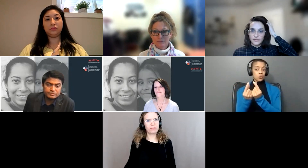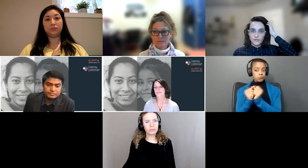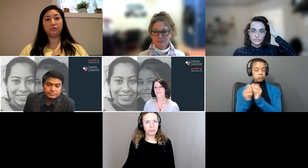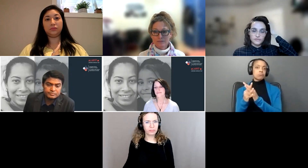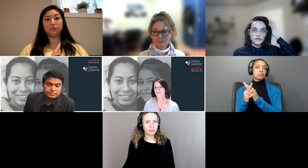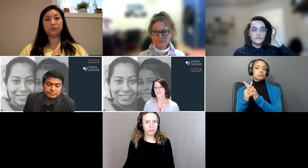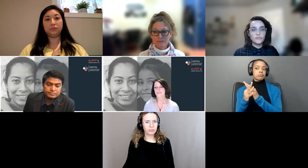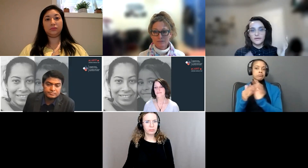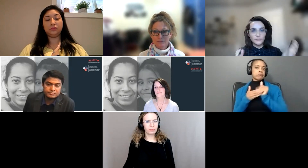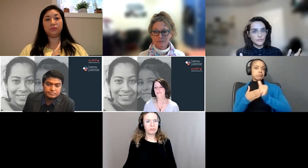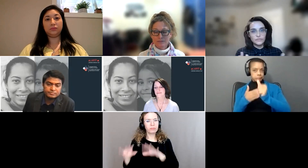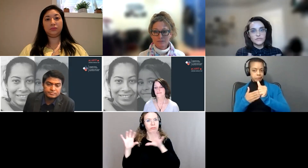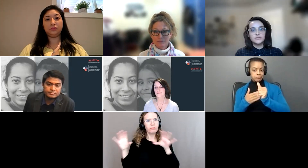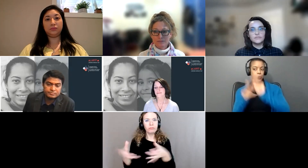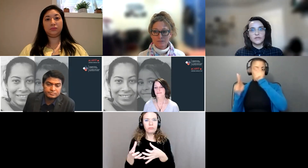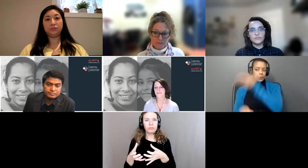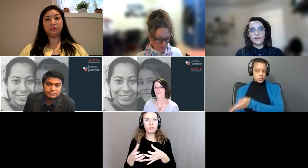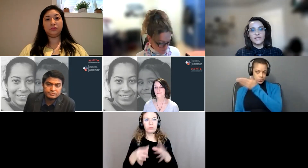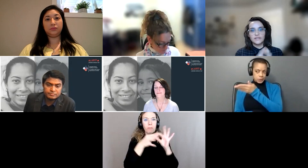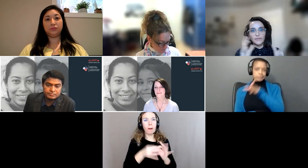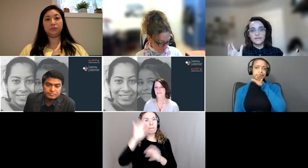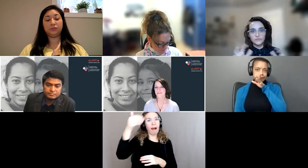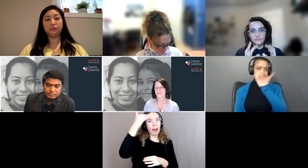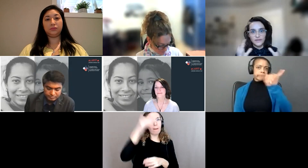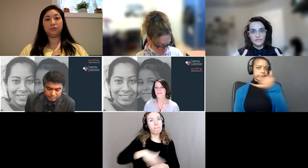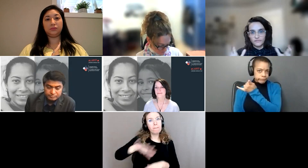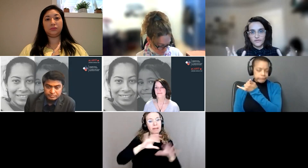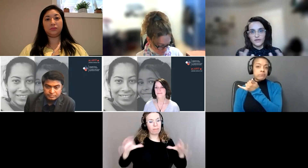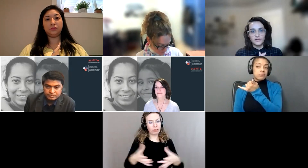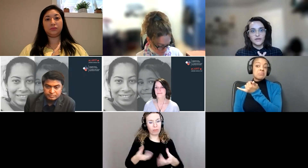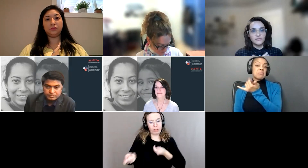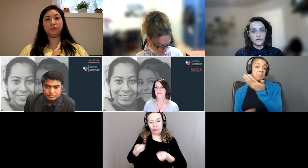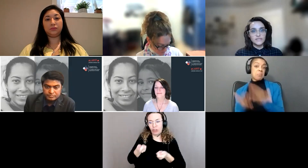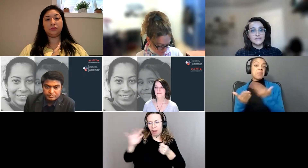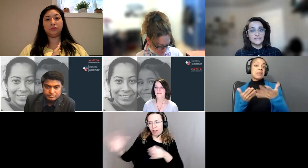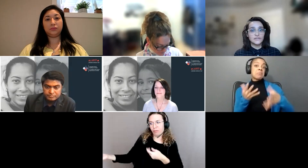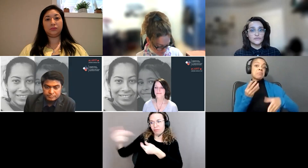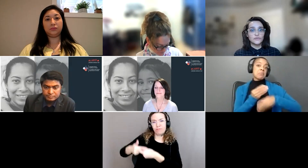dirigés par un membre arabe de notre département. Et on va avoir une expansion